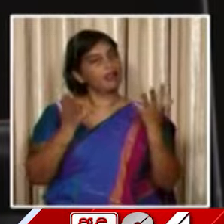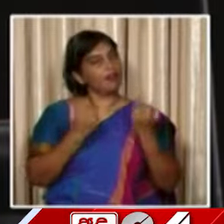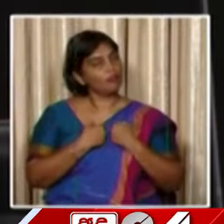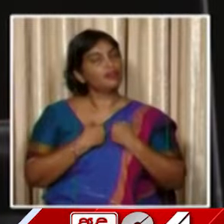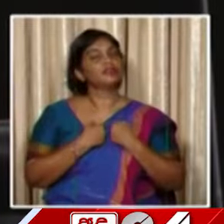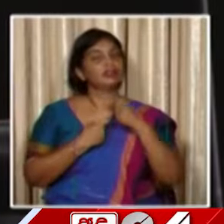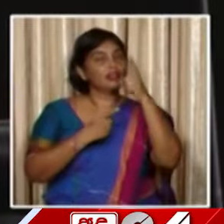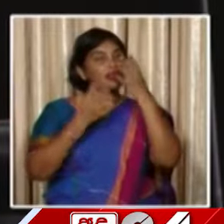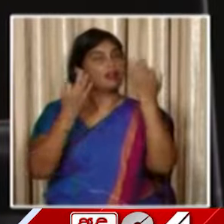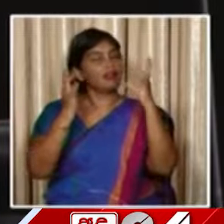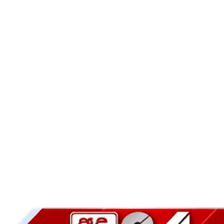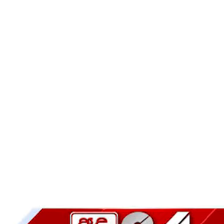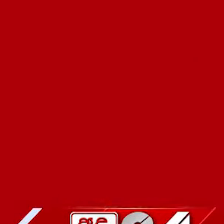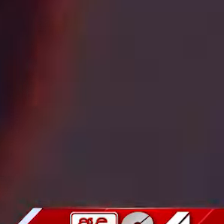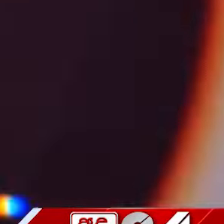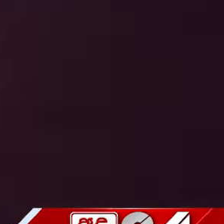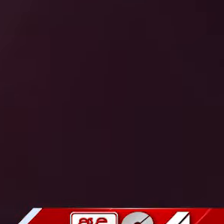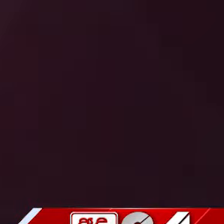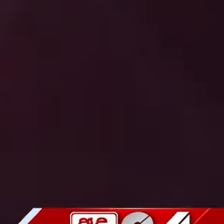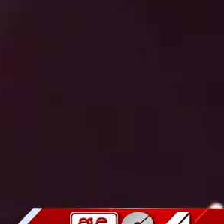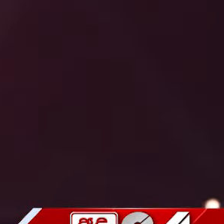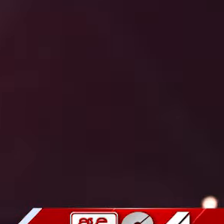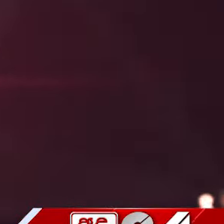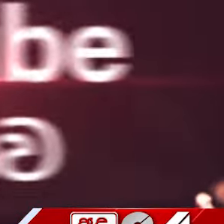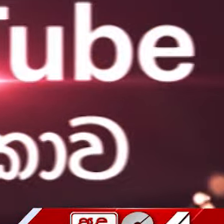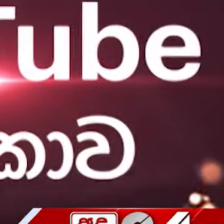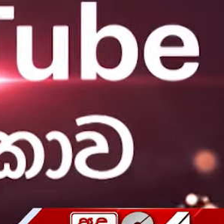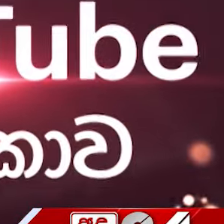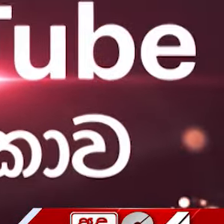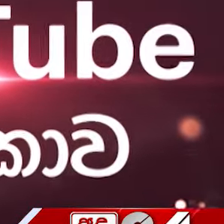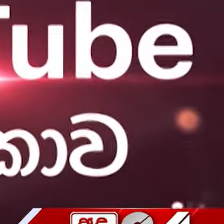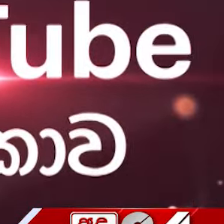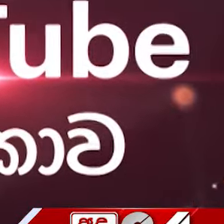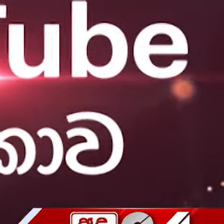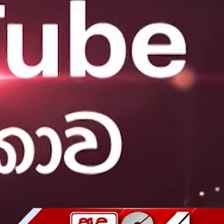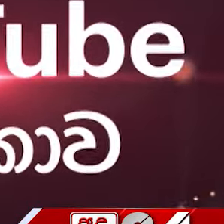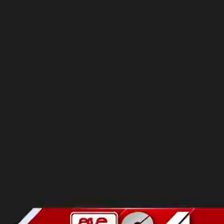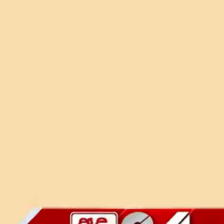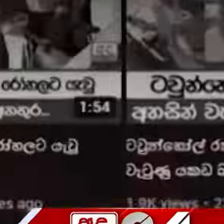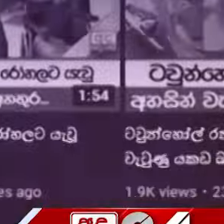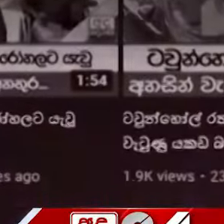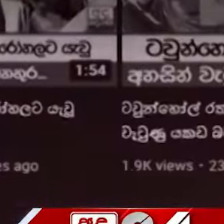ඔබතුමාටත් විශාල නිදහසක් ලැබුණා කියලත් මතක් කරනවා. අද දෙරණ YouTube